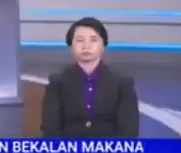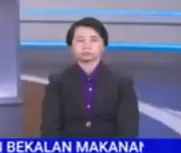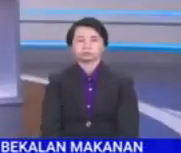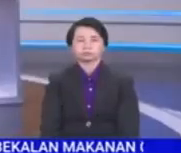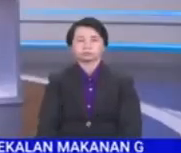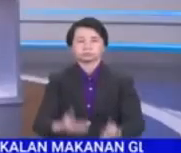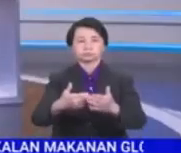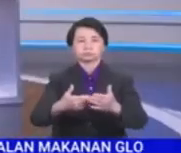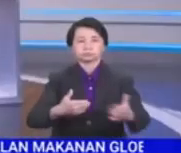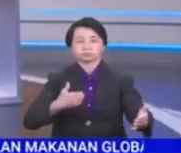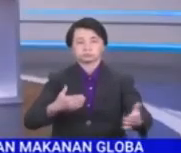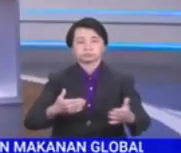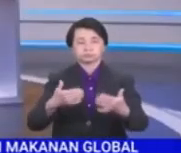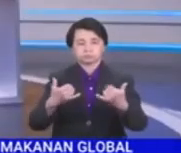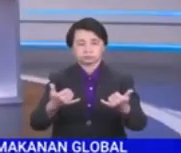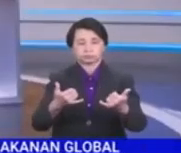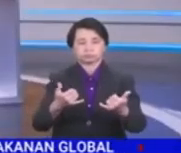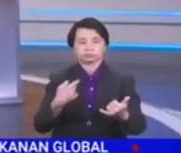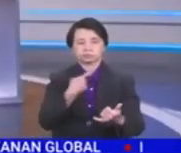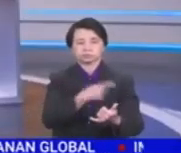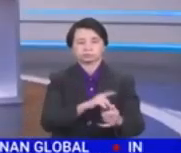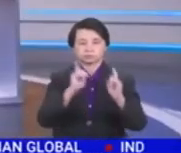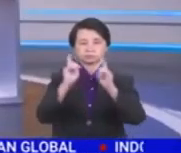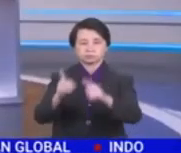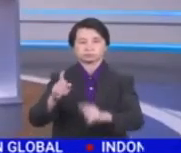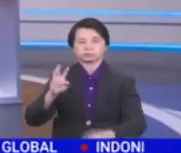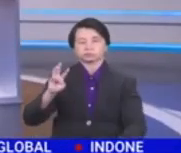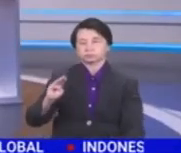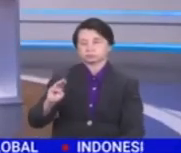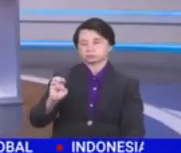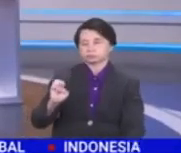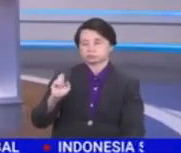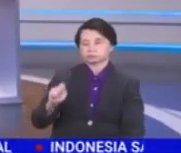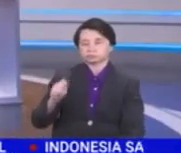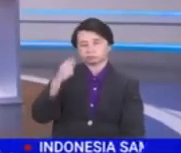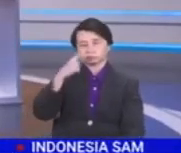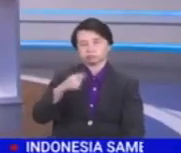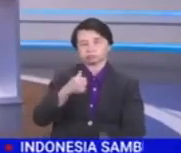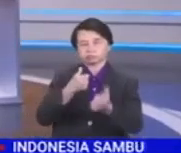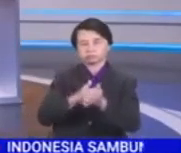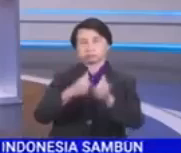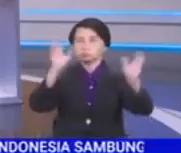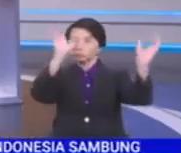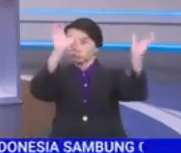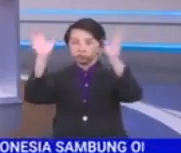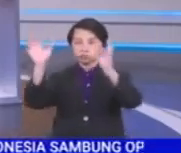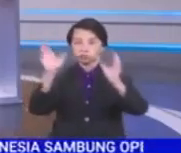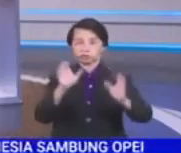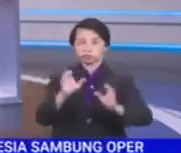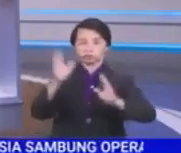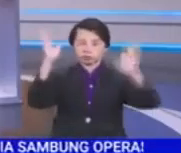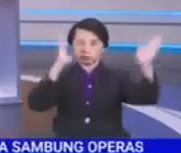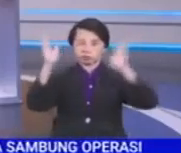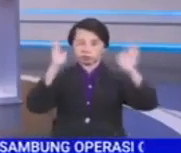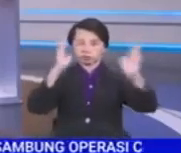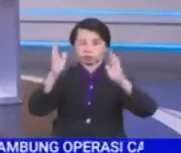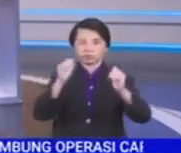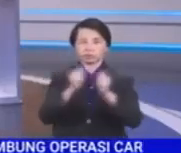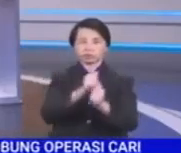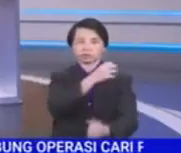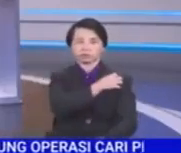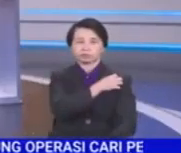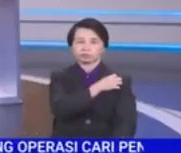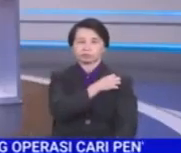Baik, sebelum ke perkembangan berita selanjutnya, kita ke Jabatan Meteorologi untuk mengikuti cuaca semasa tanah air bersama